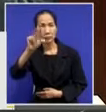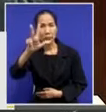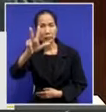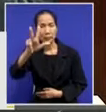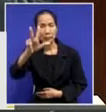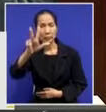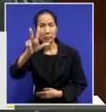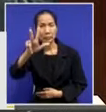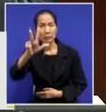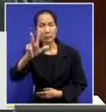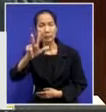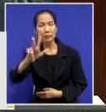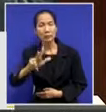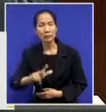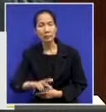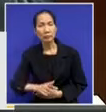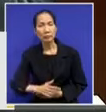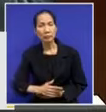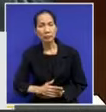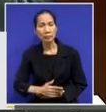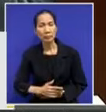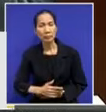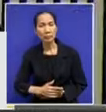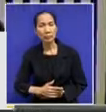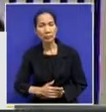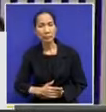633นายสุชัยบุตรสาระ